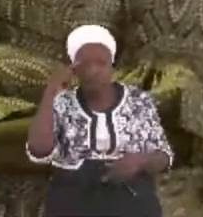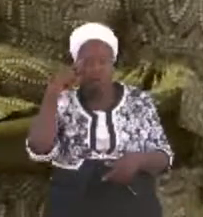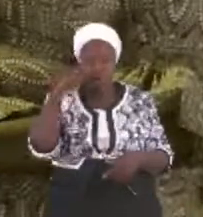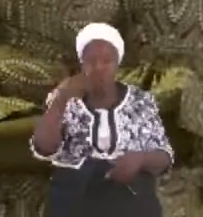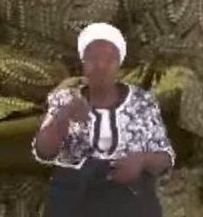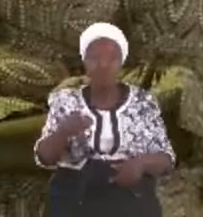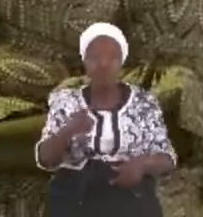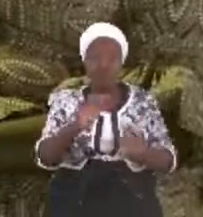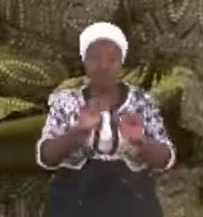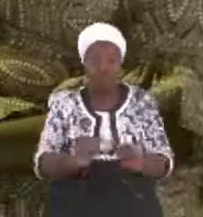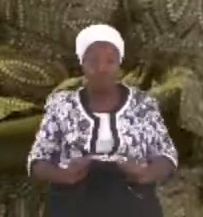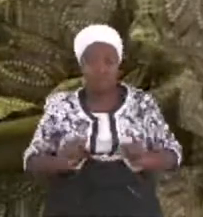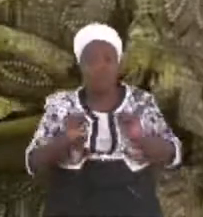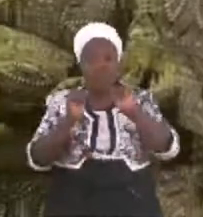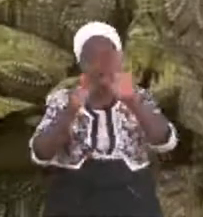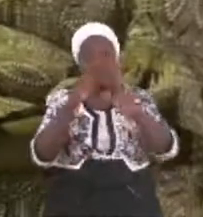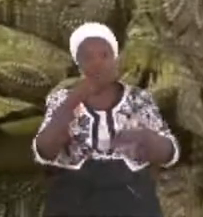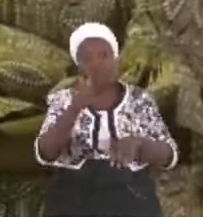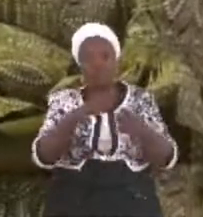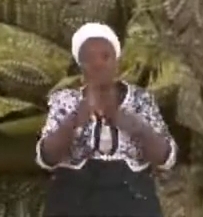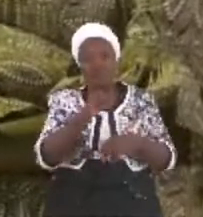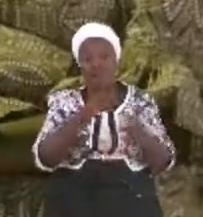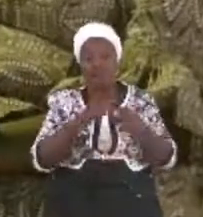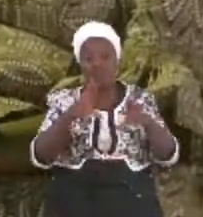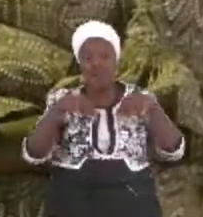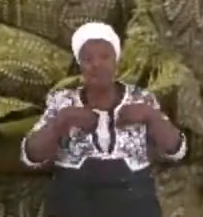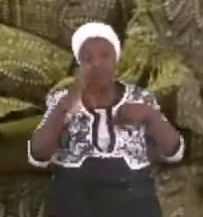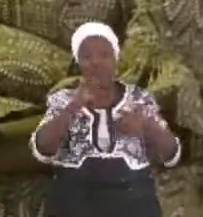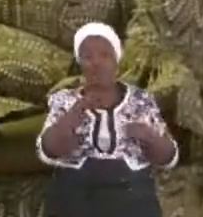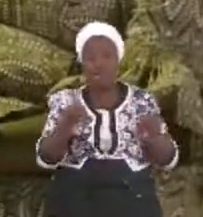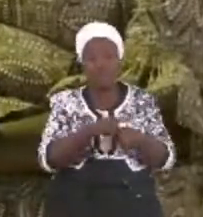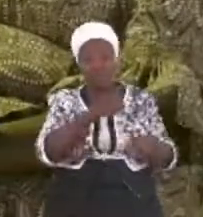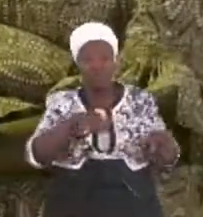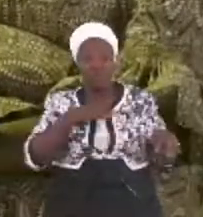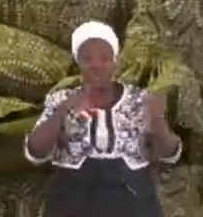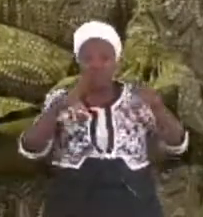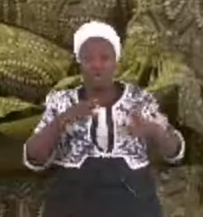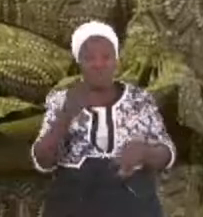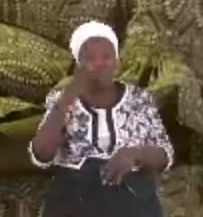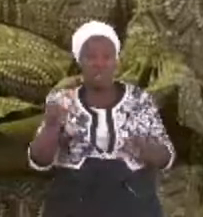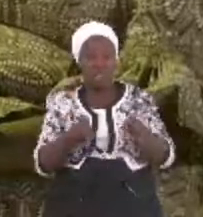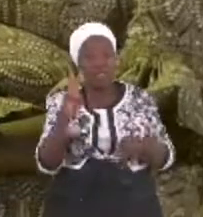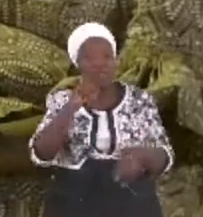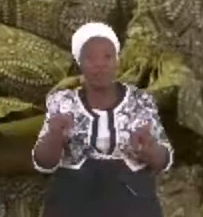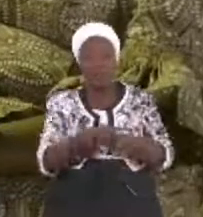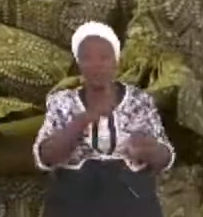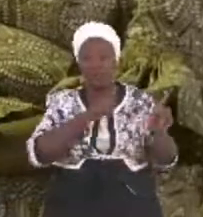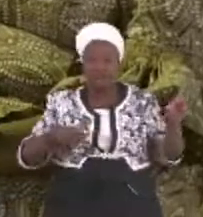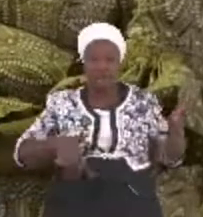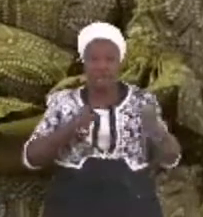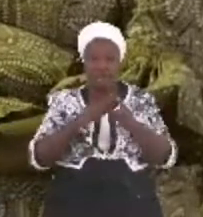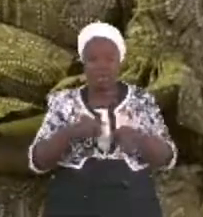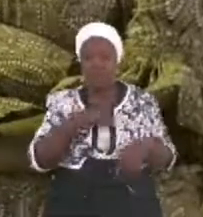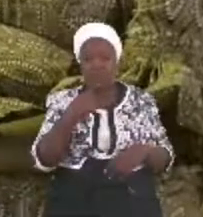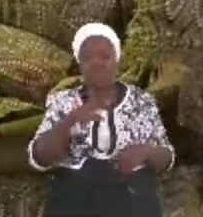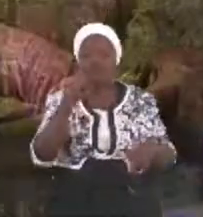Parce que tu l'as pris comme Seigneur, tu l'acceptes comme Seigneur, tu te soumets à lui comme Seigneur, et tu dis, tu es mon